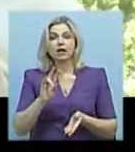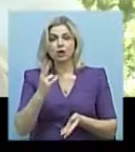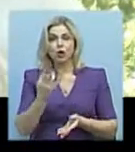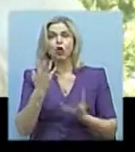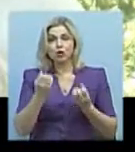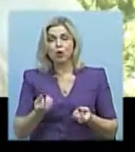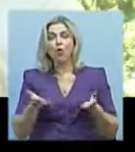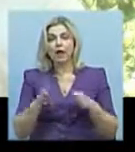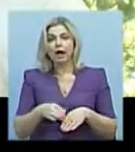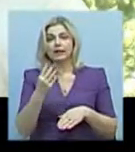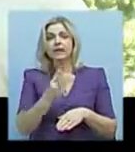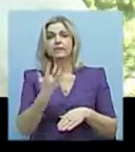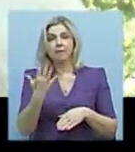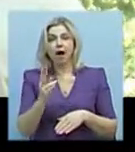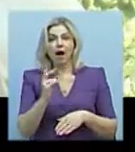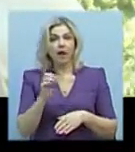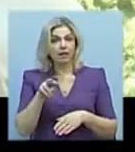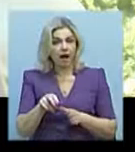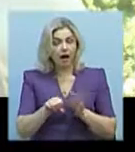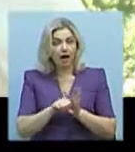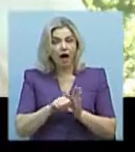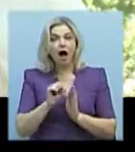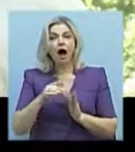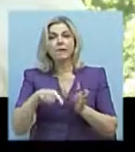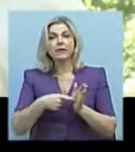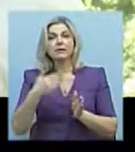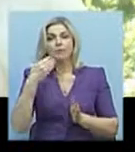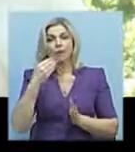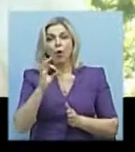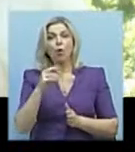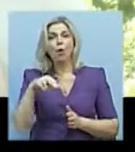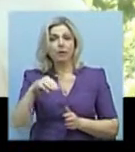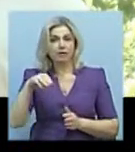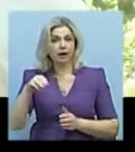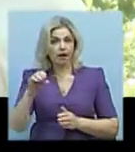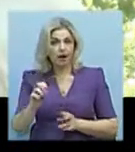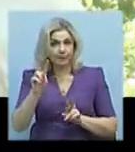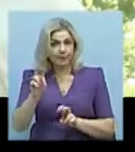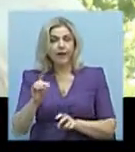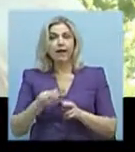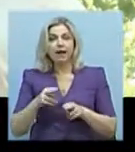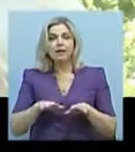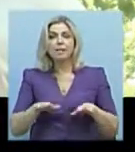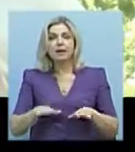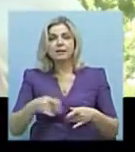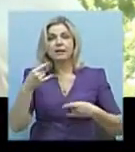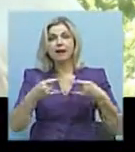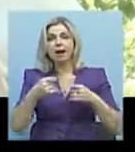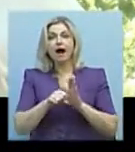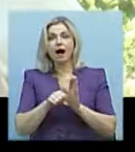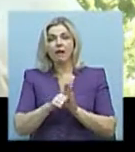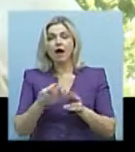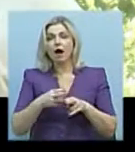ще залишиться 35-й канал, а у місті Первомайську – Олта. Тобто це ті місцеві телеканали, які не